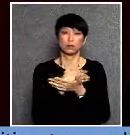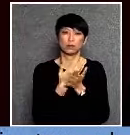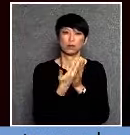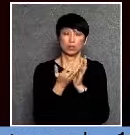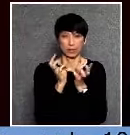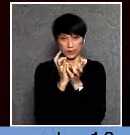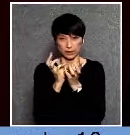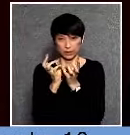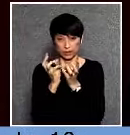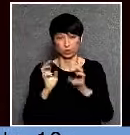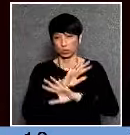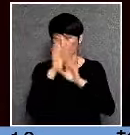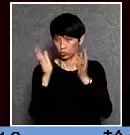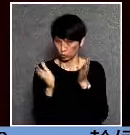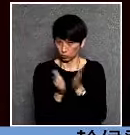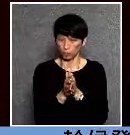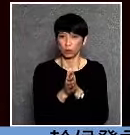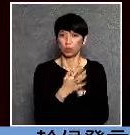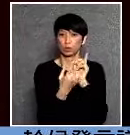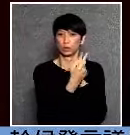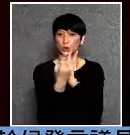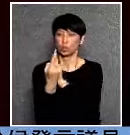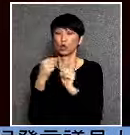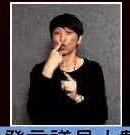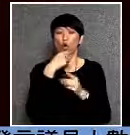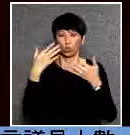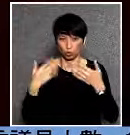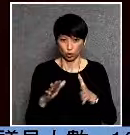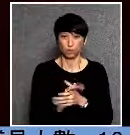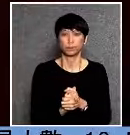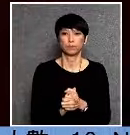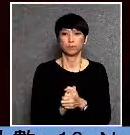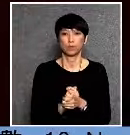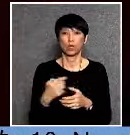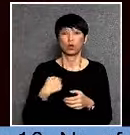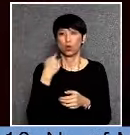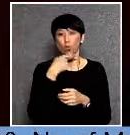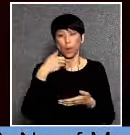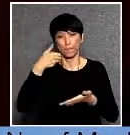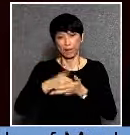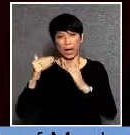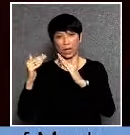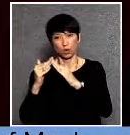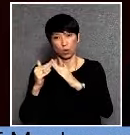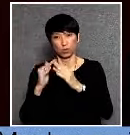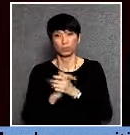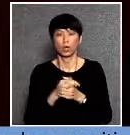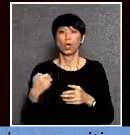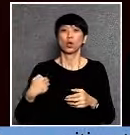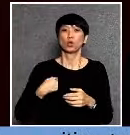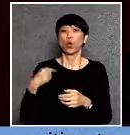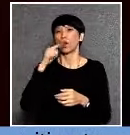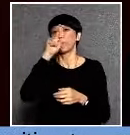節都已經具體向大家交代。我亦都講在買樓和在 我的問題